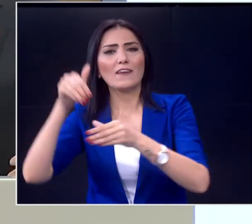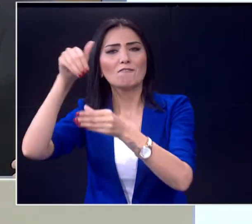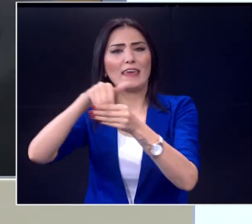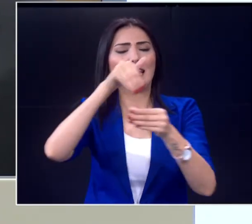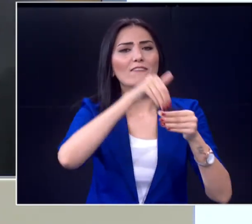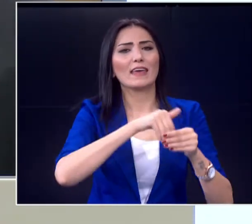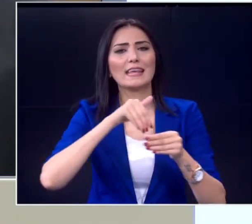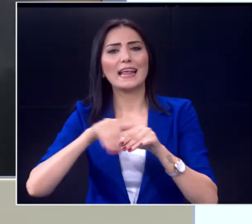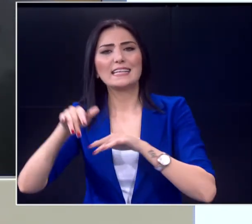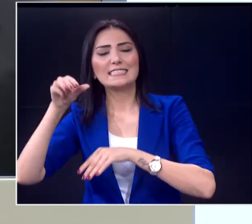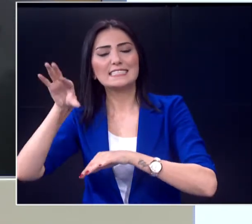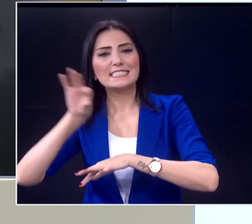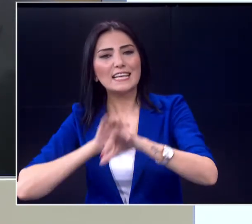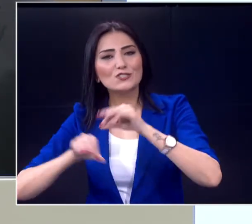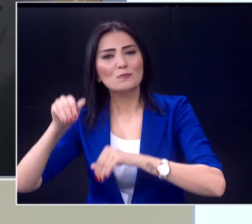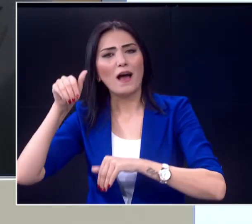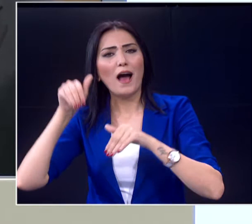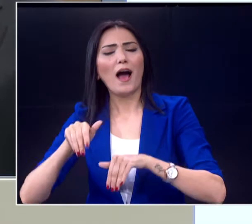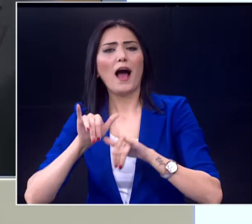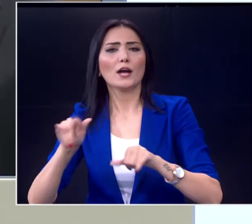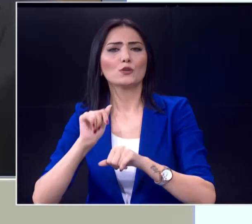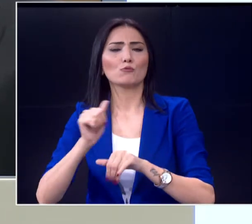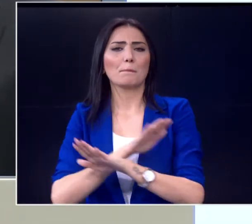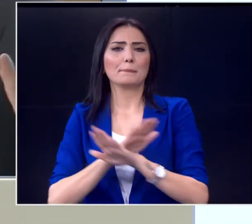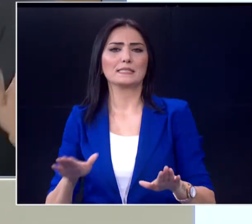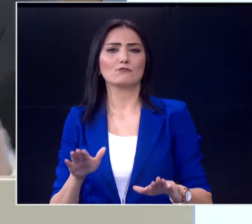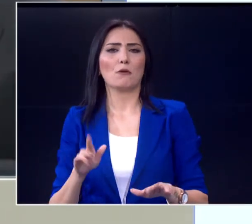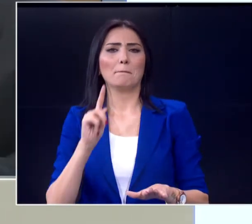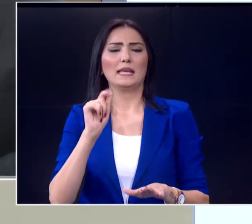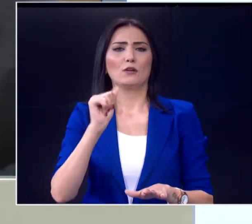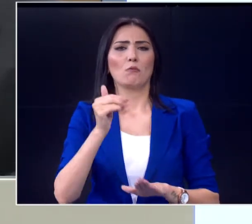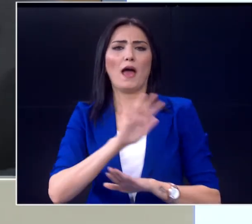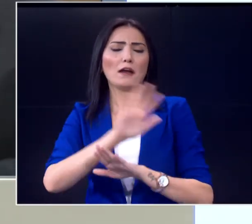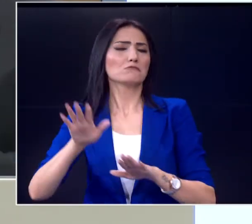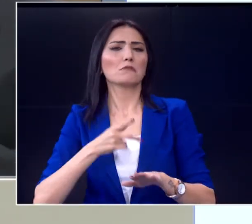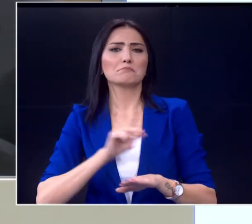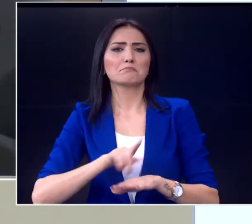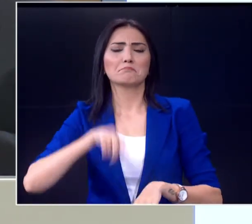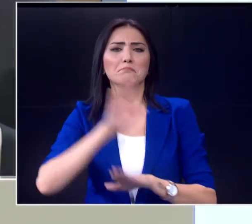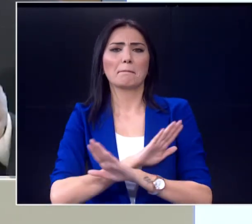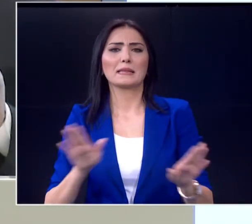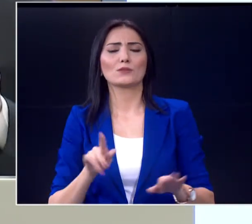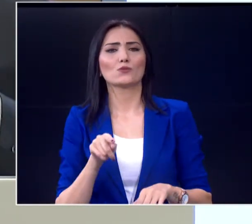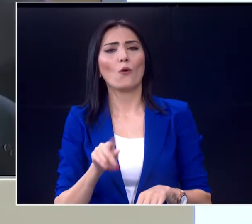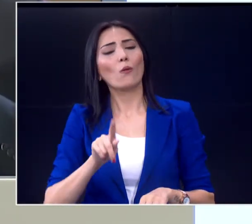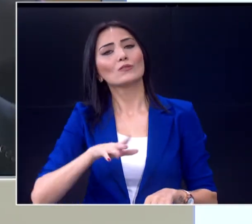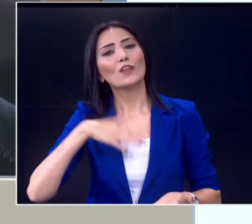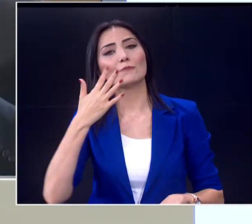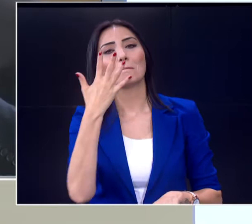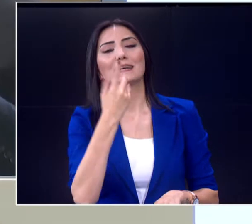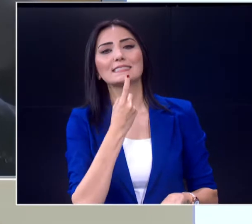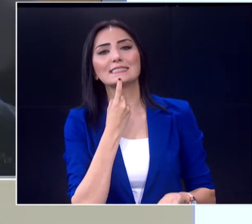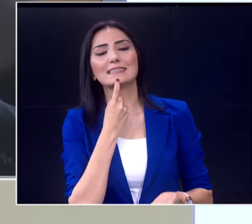vekillerin seçimi de aynı gün bitiyor. Bir günde her şeyi hallediyoruz. Ondan sonra 5